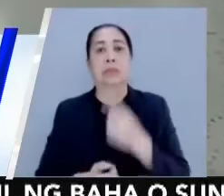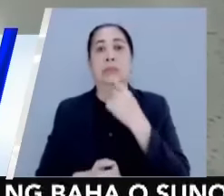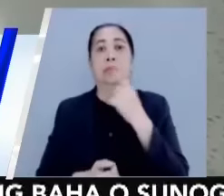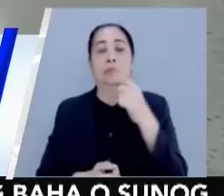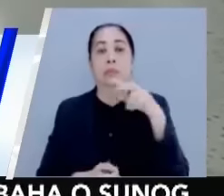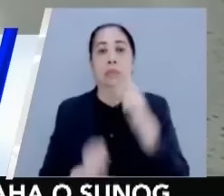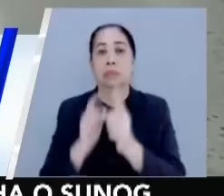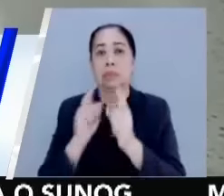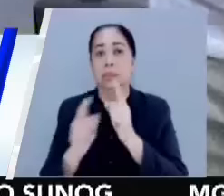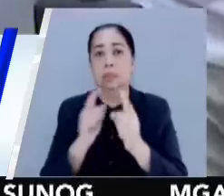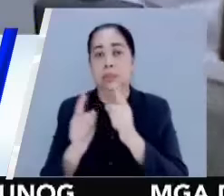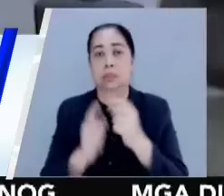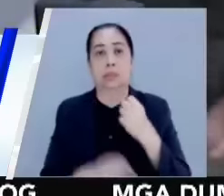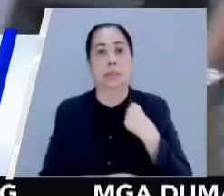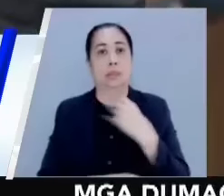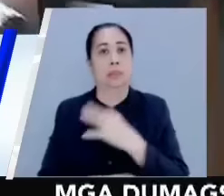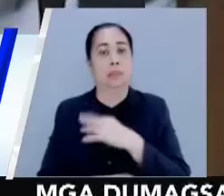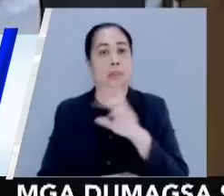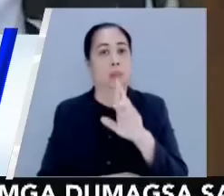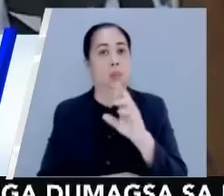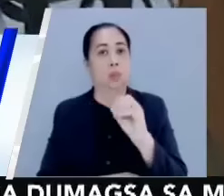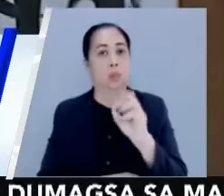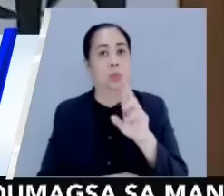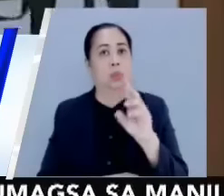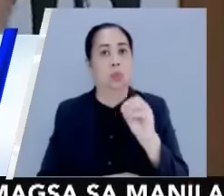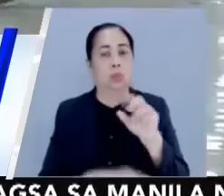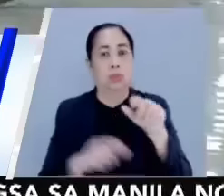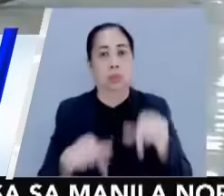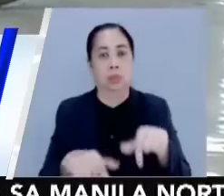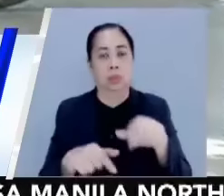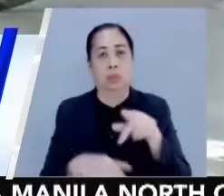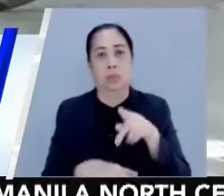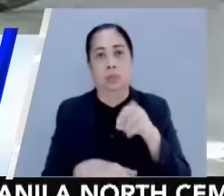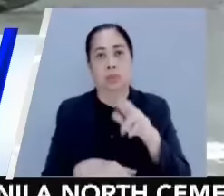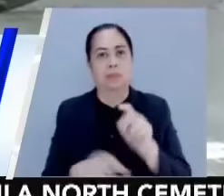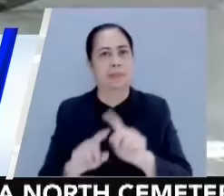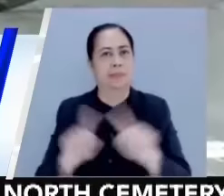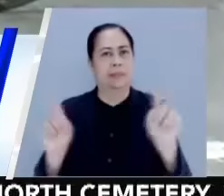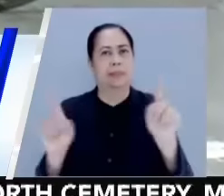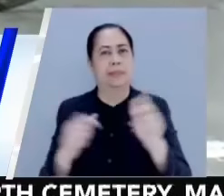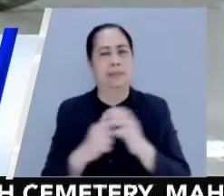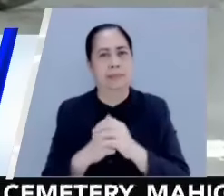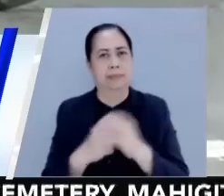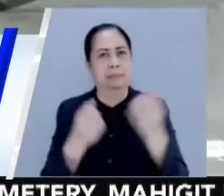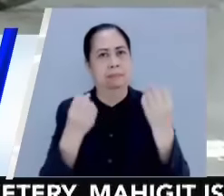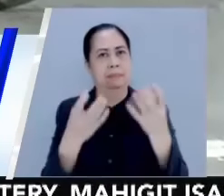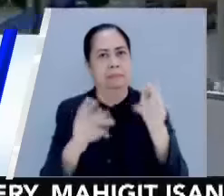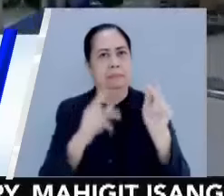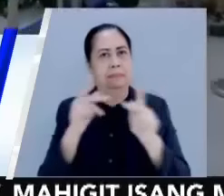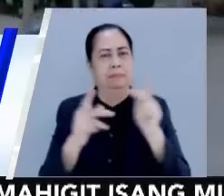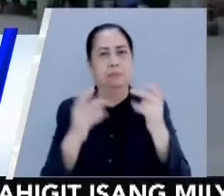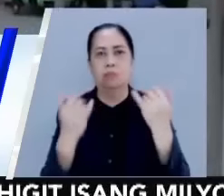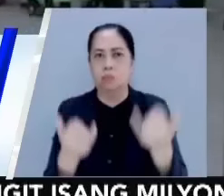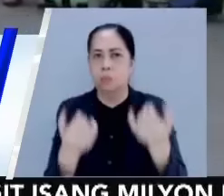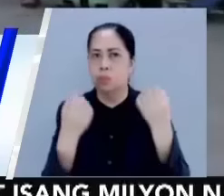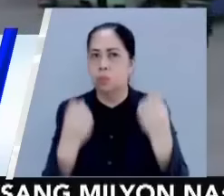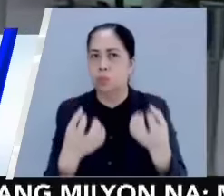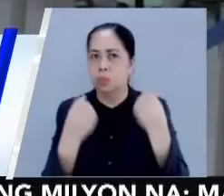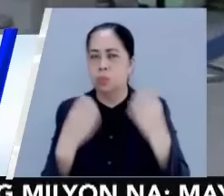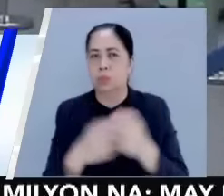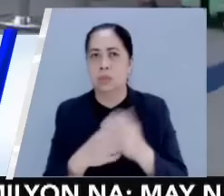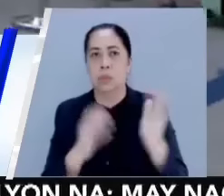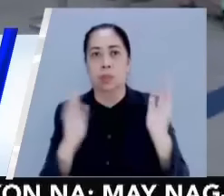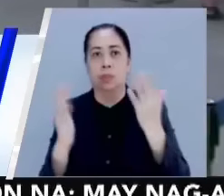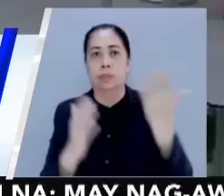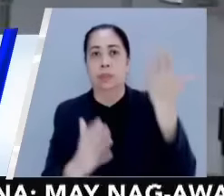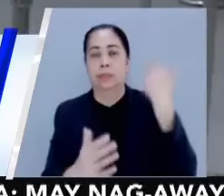naming staff ng RoRo at Fast Craft dito sa port, ibang-iba raw ang dami ng mga pasahero ngayong Undas kumpara noong